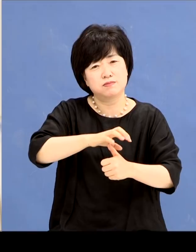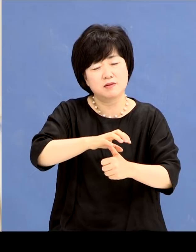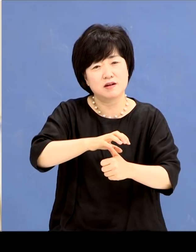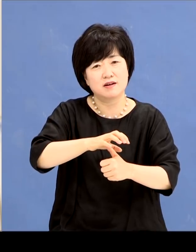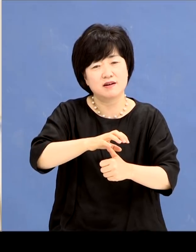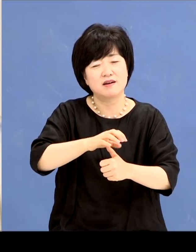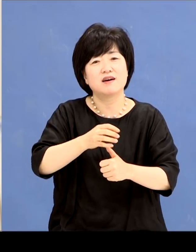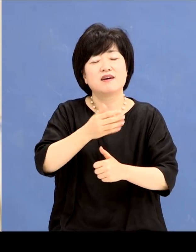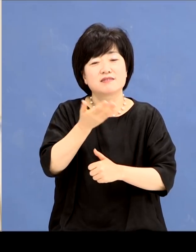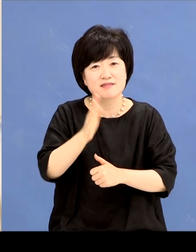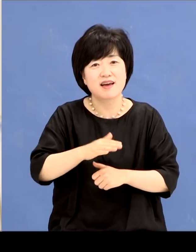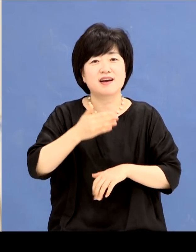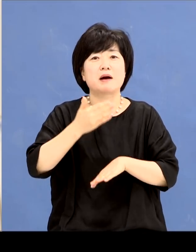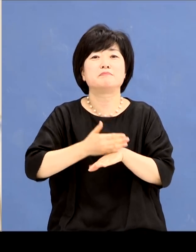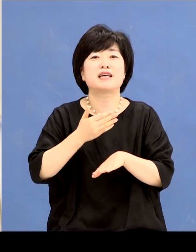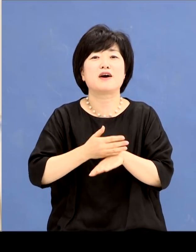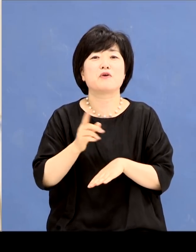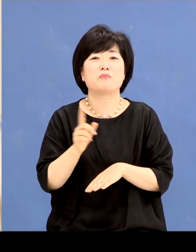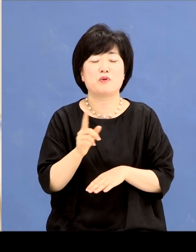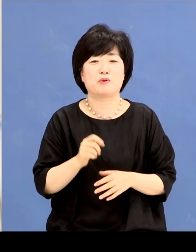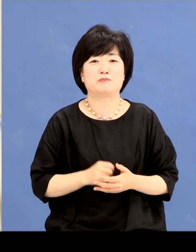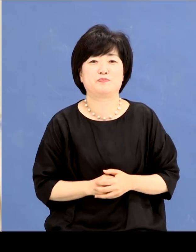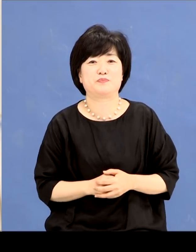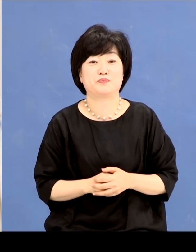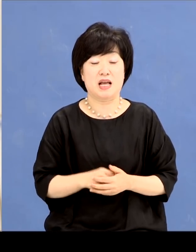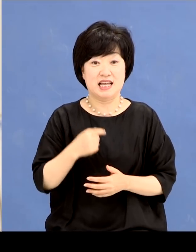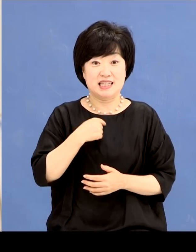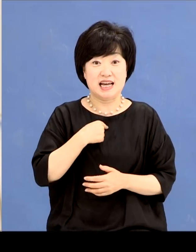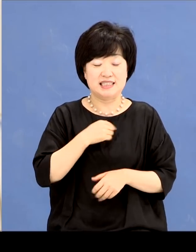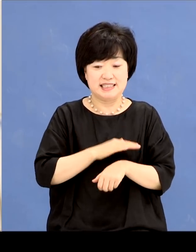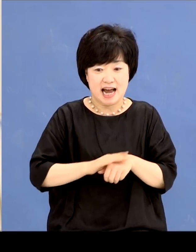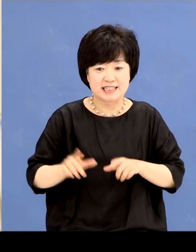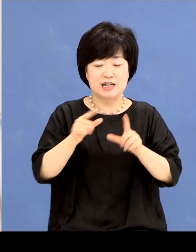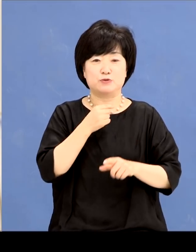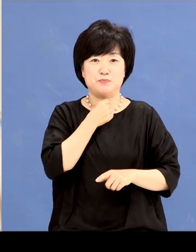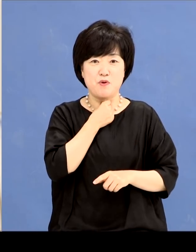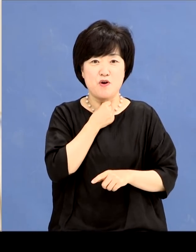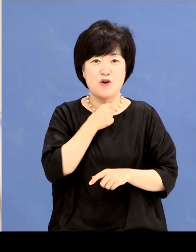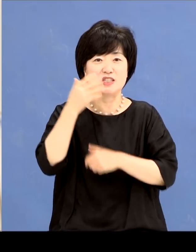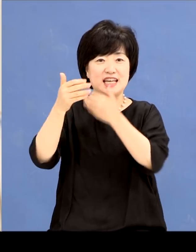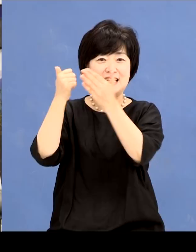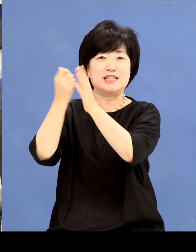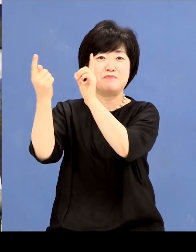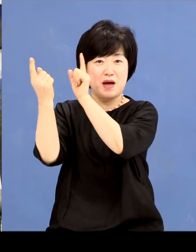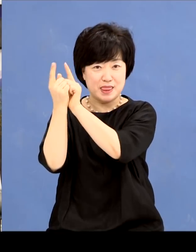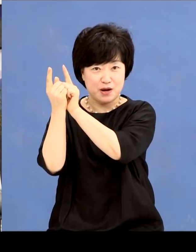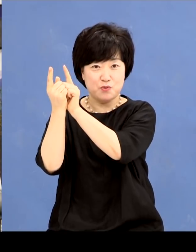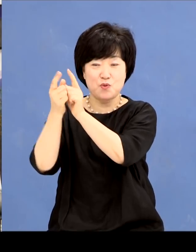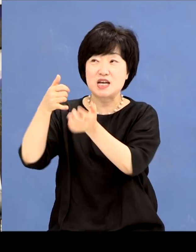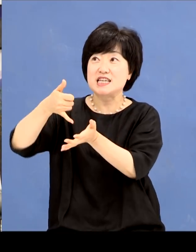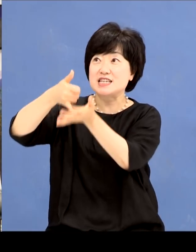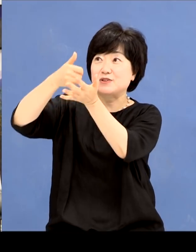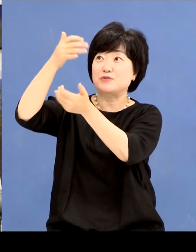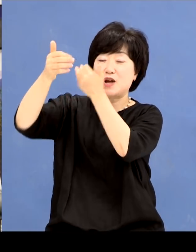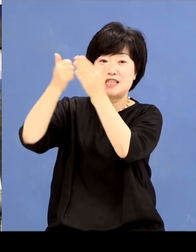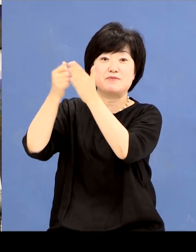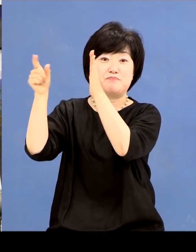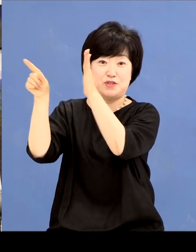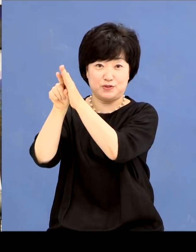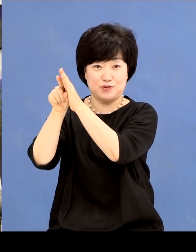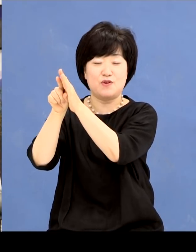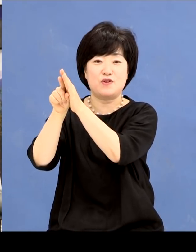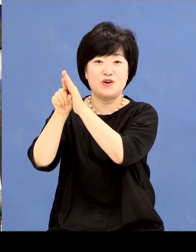그런데 너무 감사했던 게 뭐냐면 저는 정말 잘 살고 싶은데 네. 이제 하나님을 만났고 정말 인격적으로 하나님을